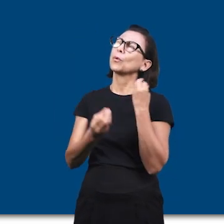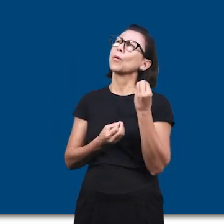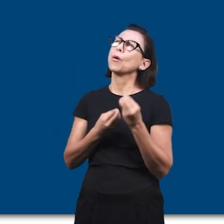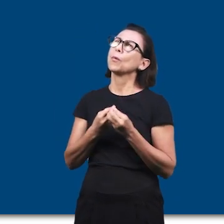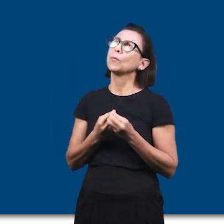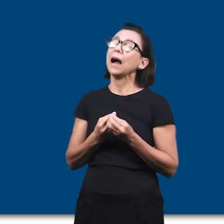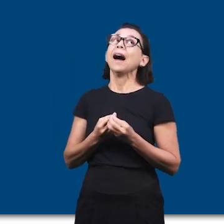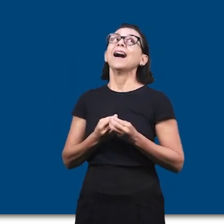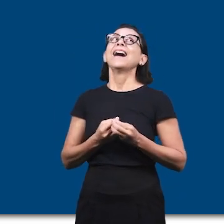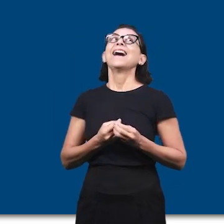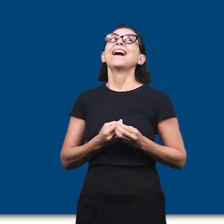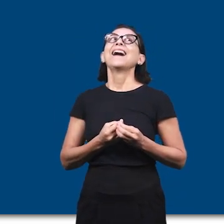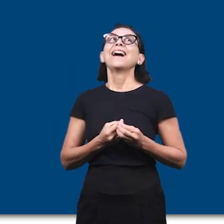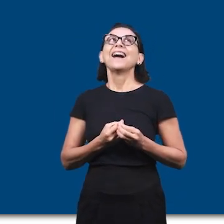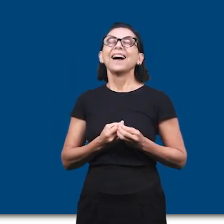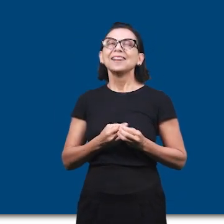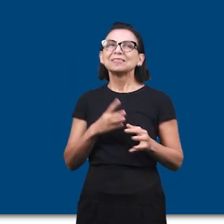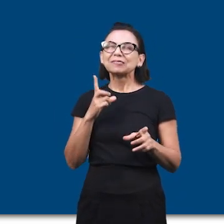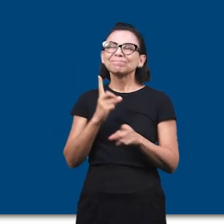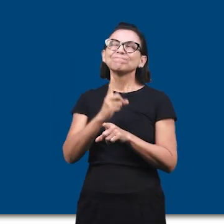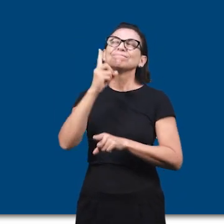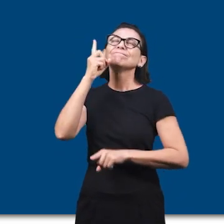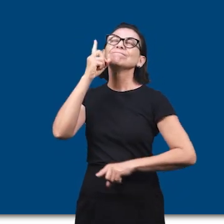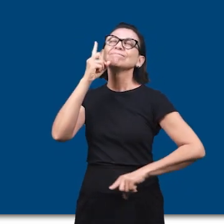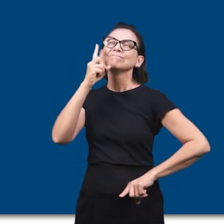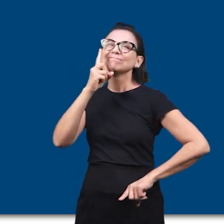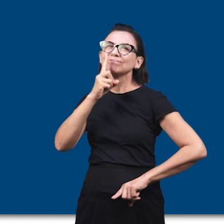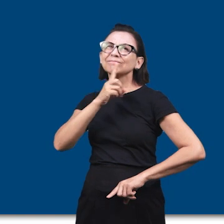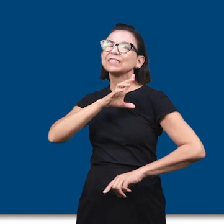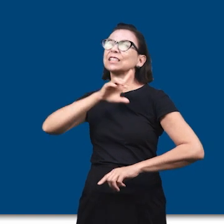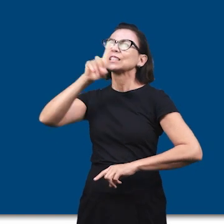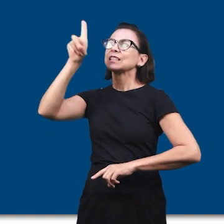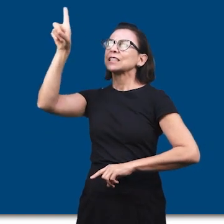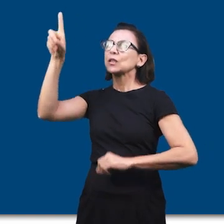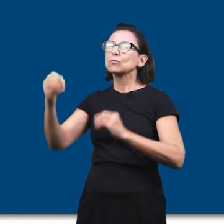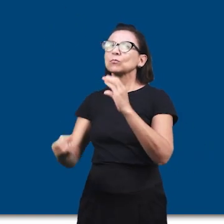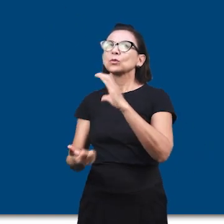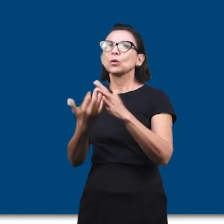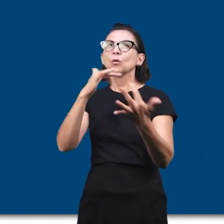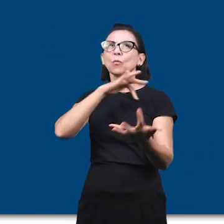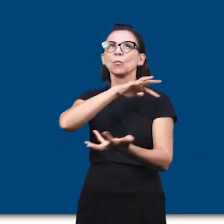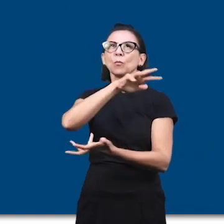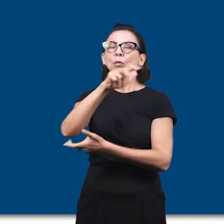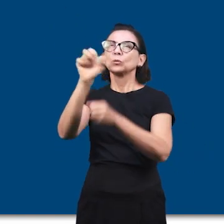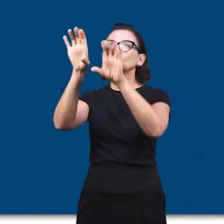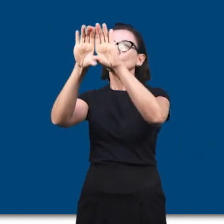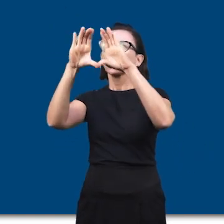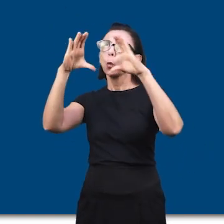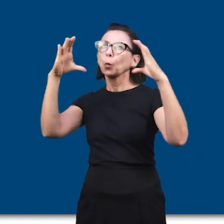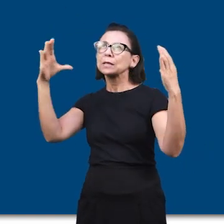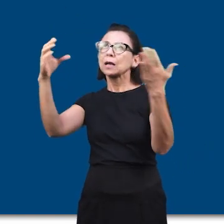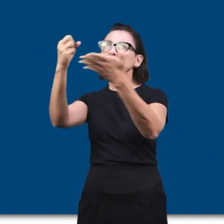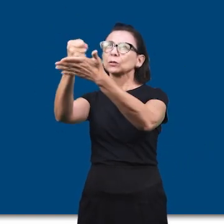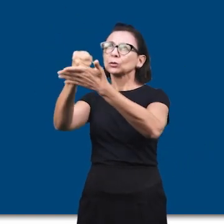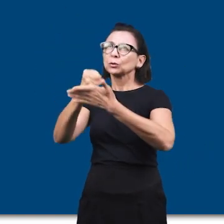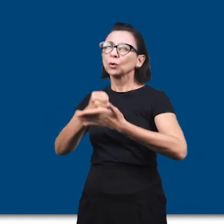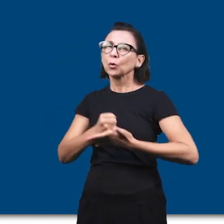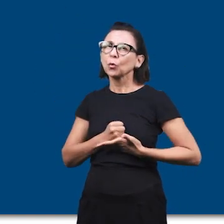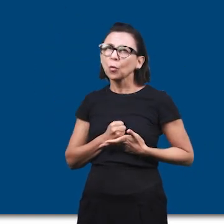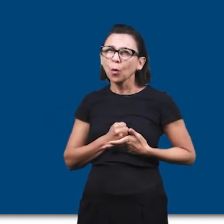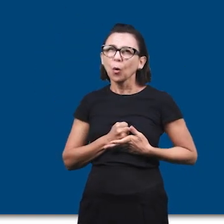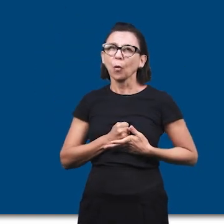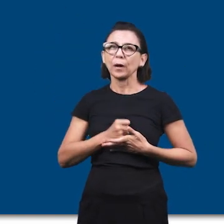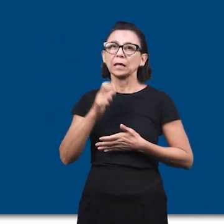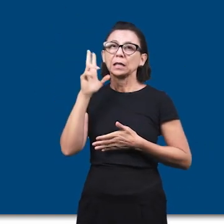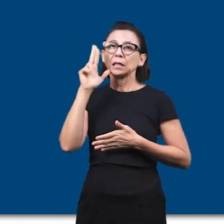моя? Помощь моя от Господа, сотворившего небо и землю. Не даст он